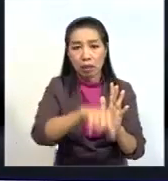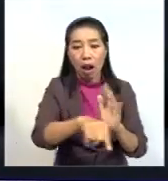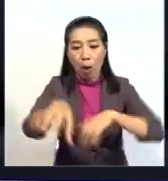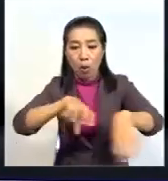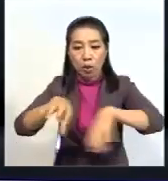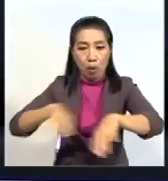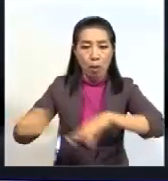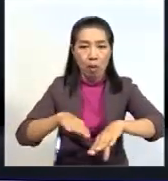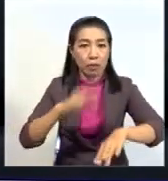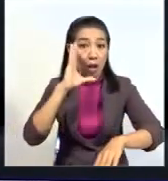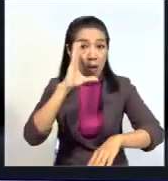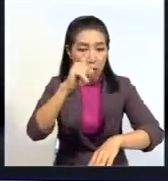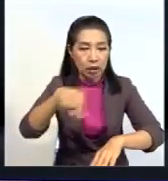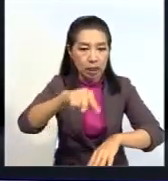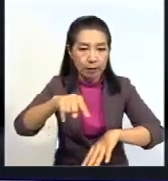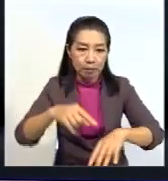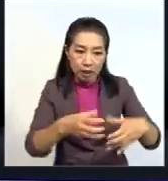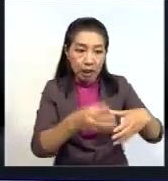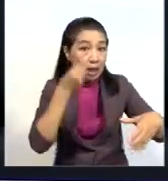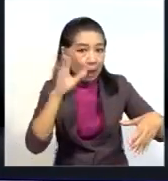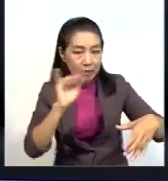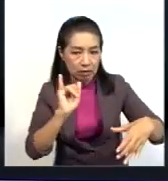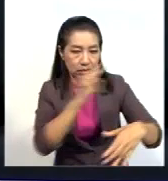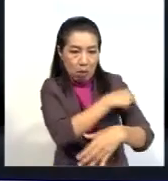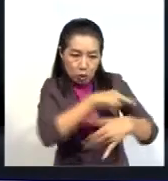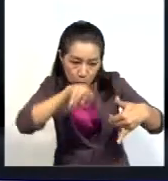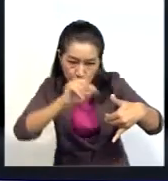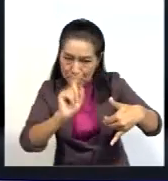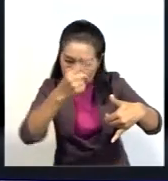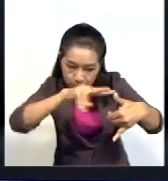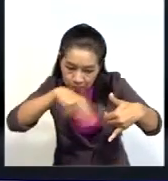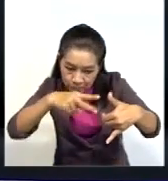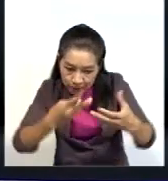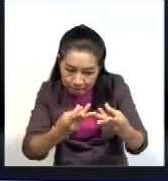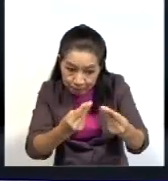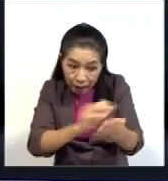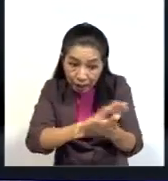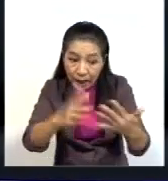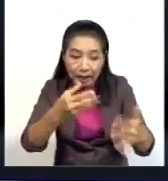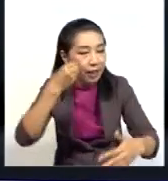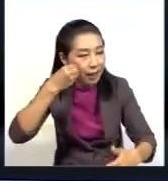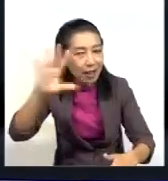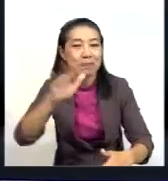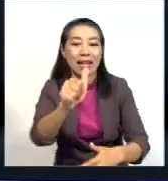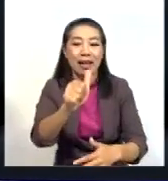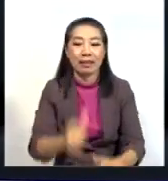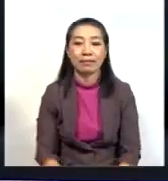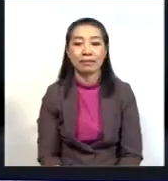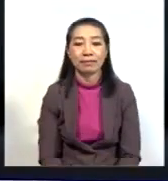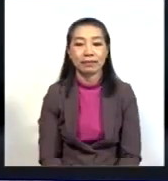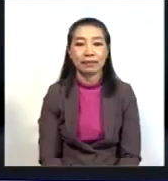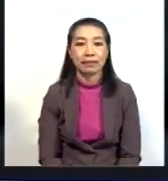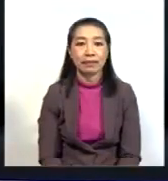ละครับแล้วก็พรุ่งนี้ก็จะมีการตรวจคัดกรองก่อนกลับอีกระลอกนึงนะครับก็จะเป็นการตรวจสุขภาพปกติก่อนกลับนะครับแล้วก็